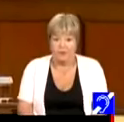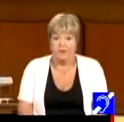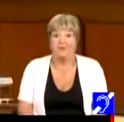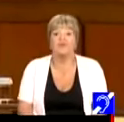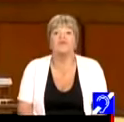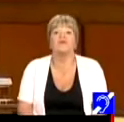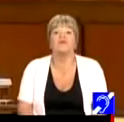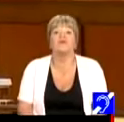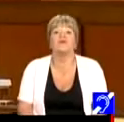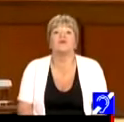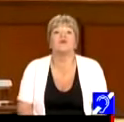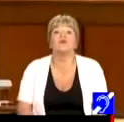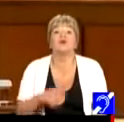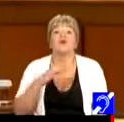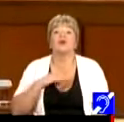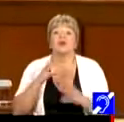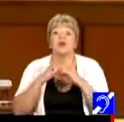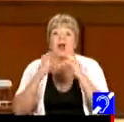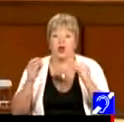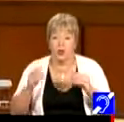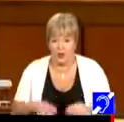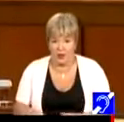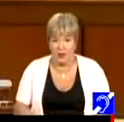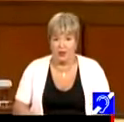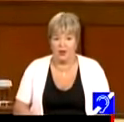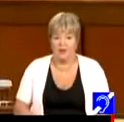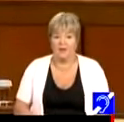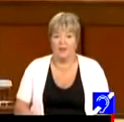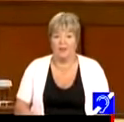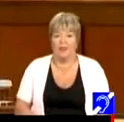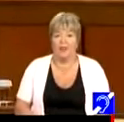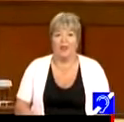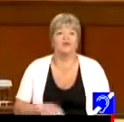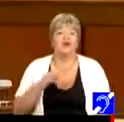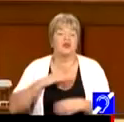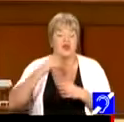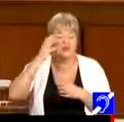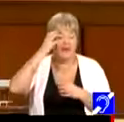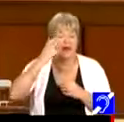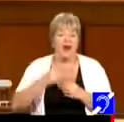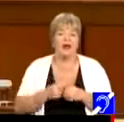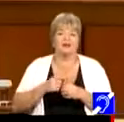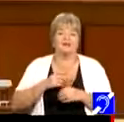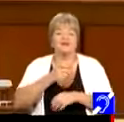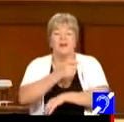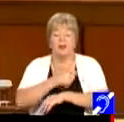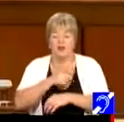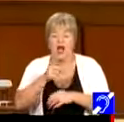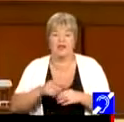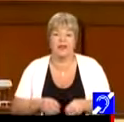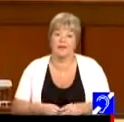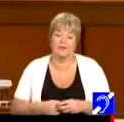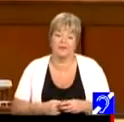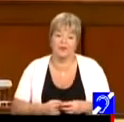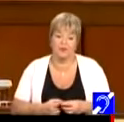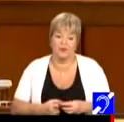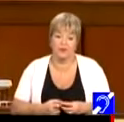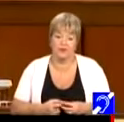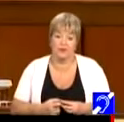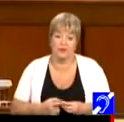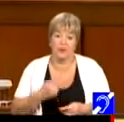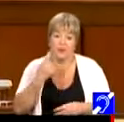Domnule președinte al României, domnilor președinți ai Senatului și Camerei Deputaților,